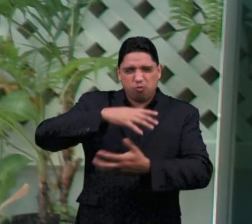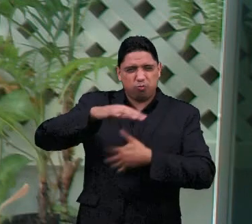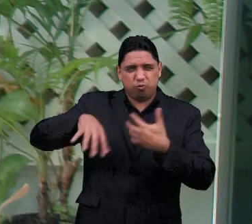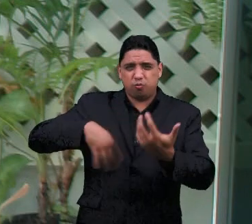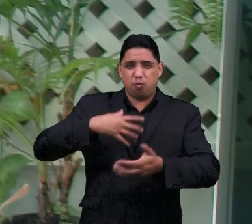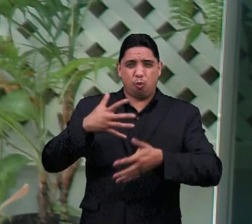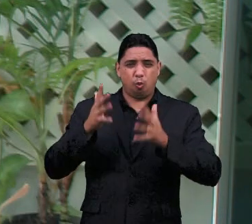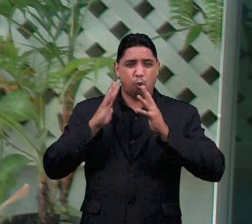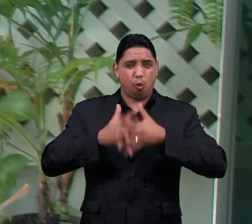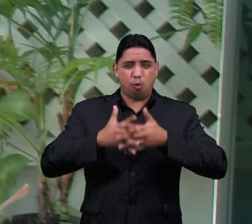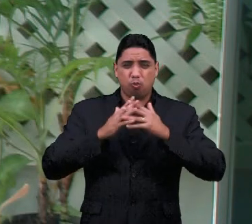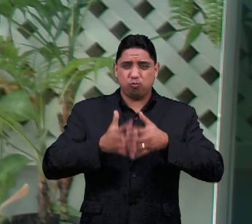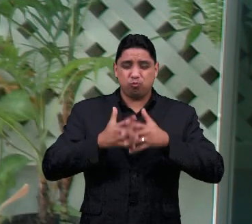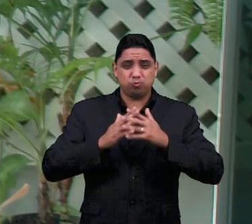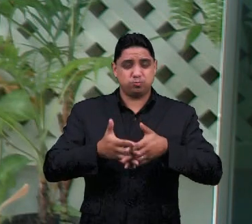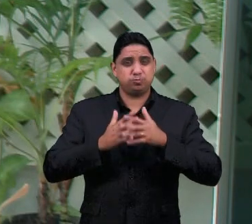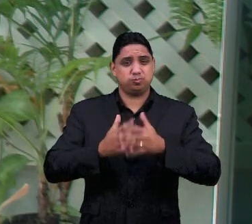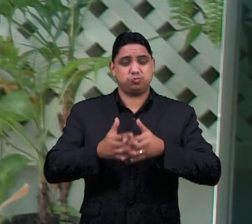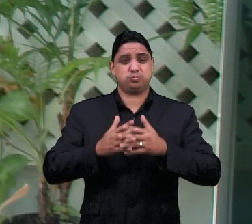jour d'angoisse,